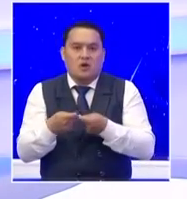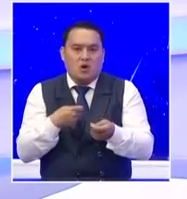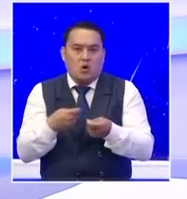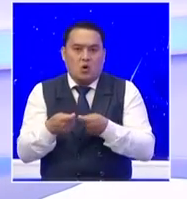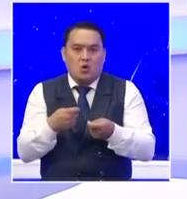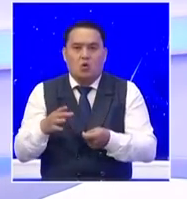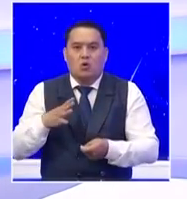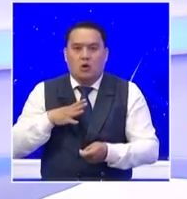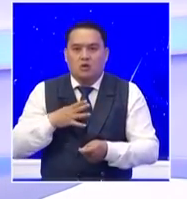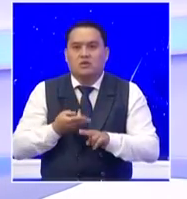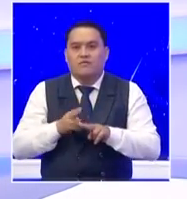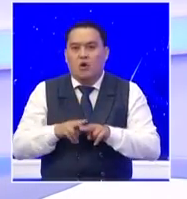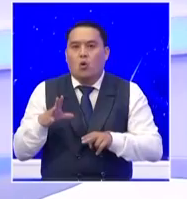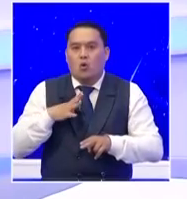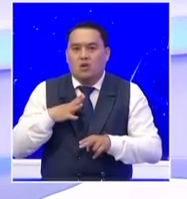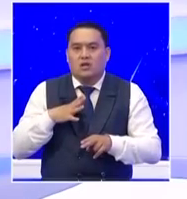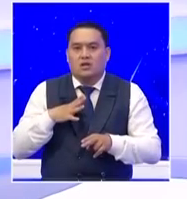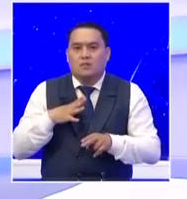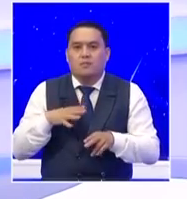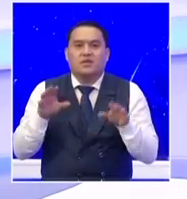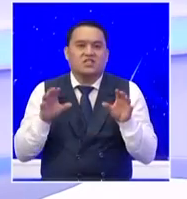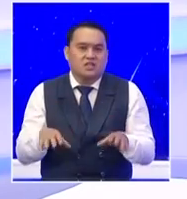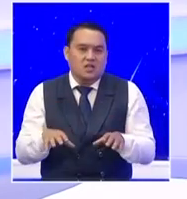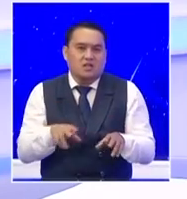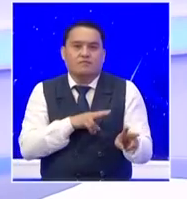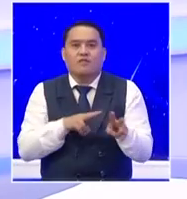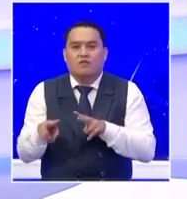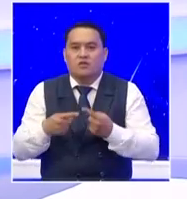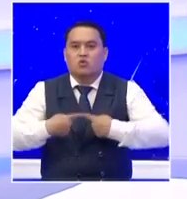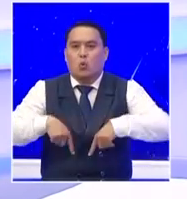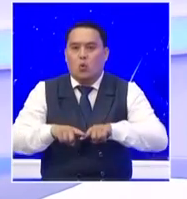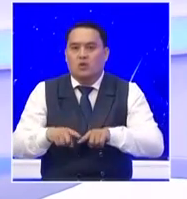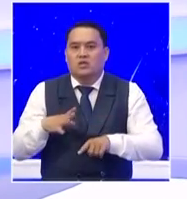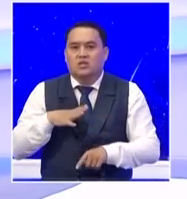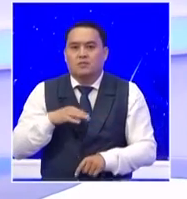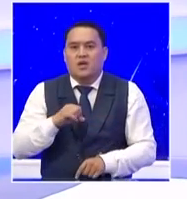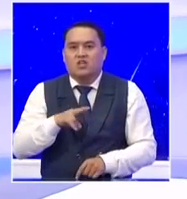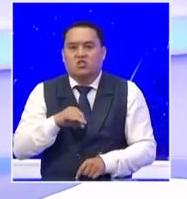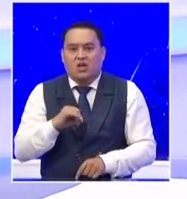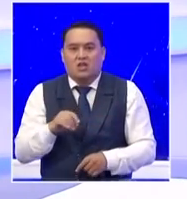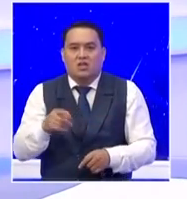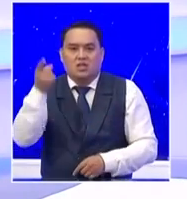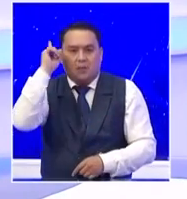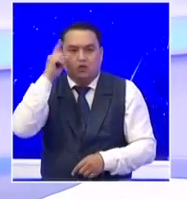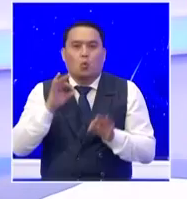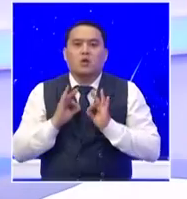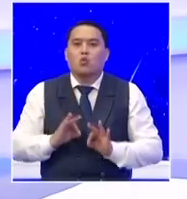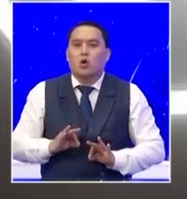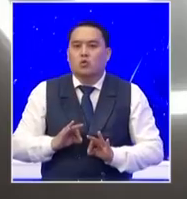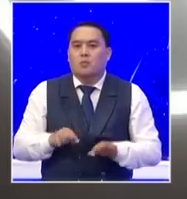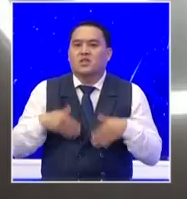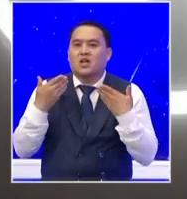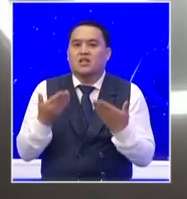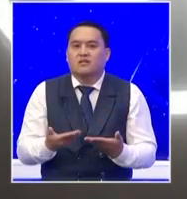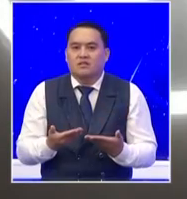концерна Герберта Дисса и председателя наблюдательного совета Ханса Дитера Печа. Немецкая прокуратура